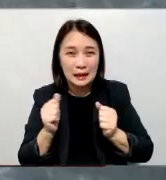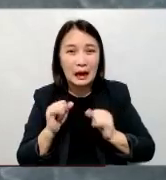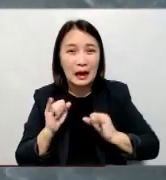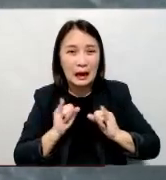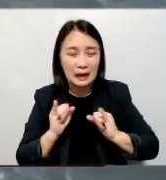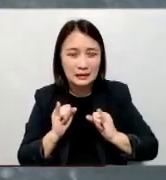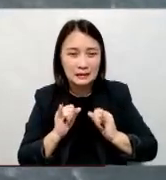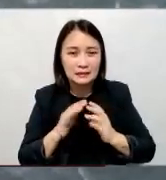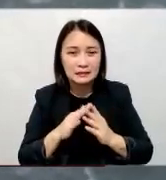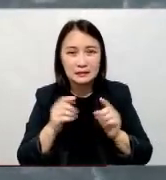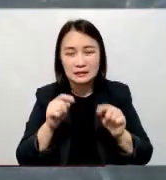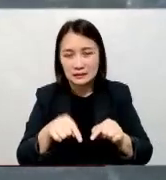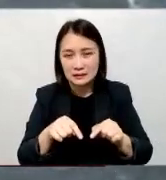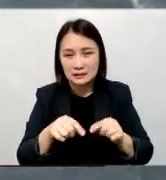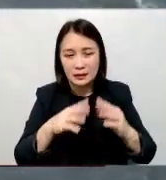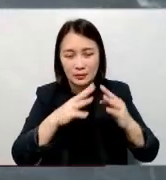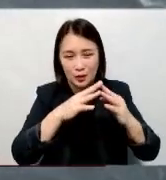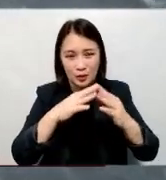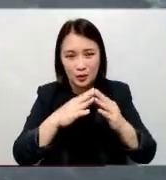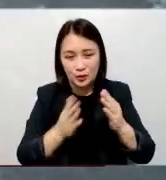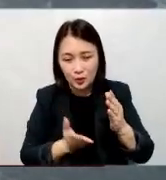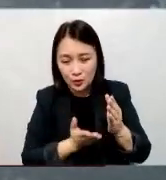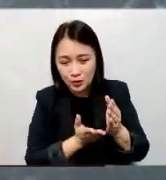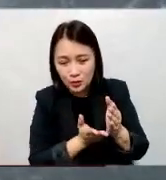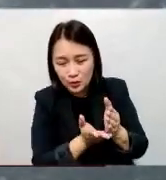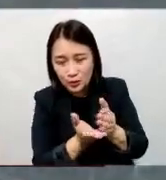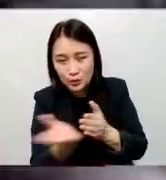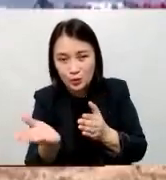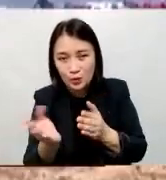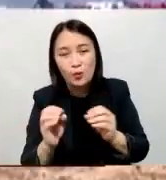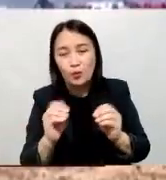lupang kinatitirikan ng bahay. Wala namang nasaktan.